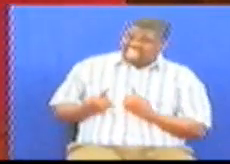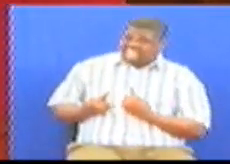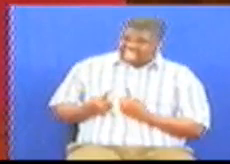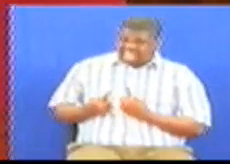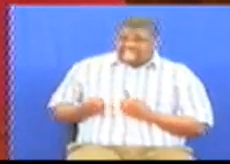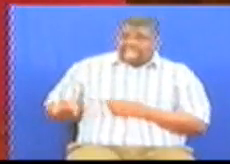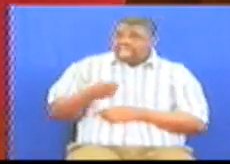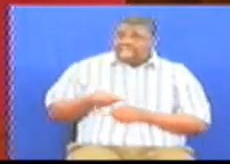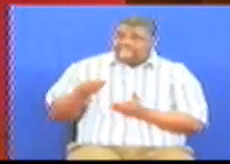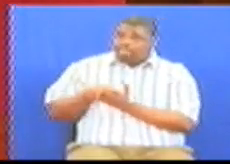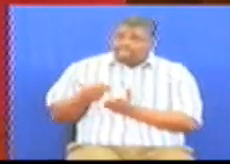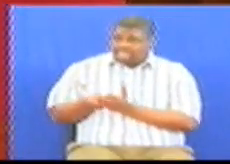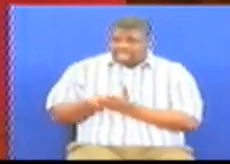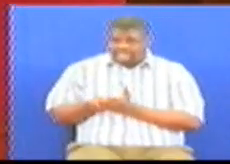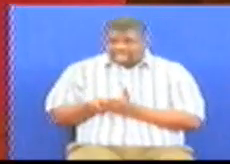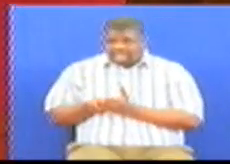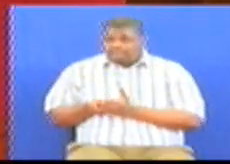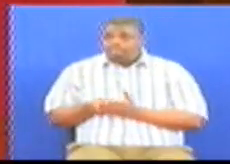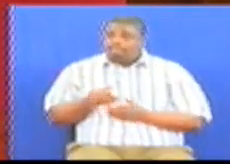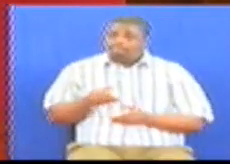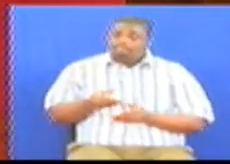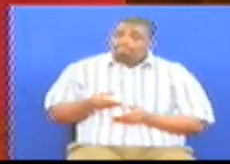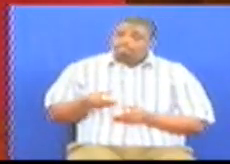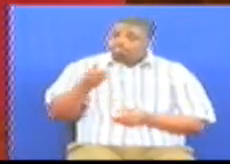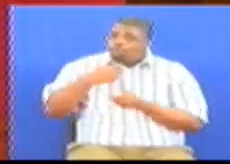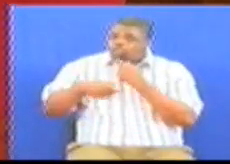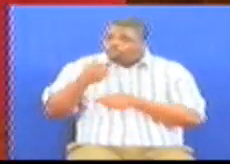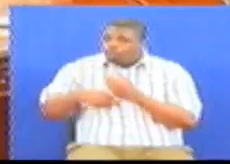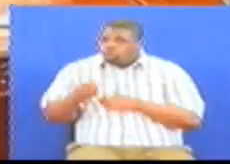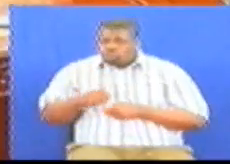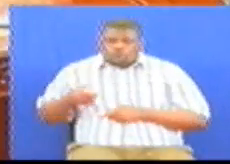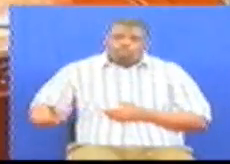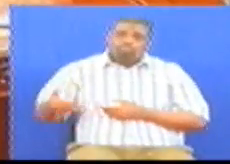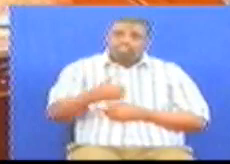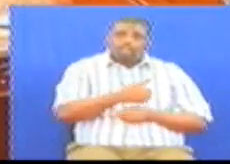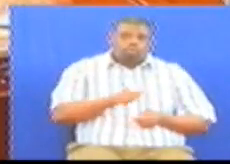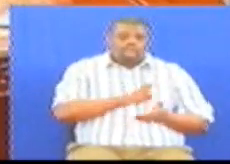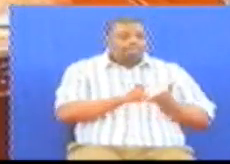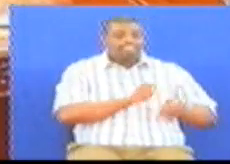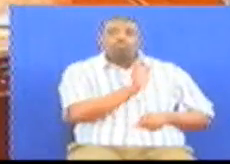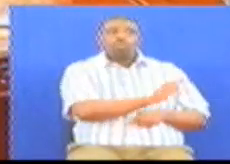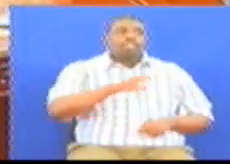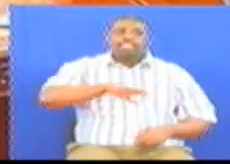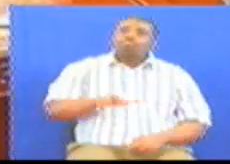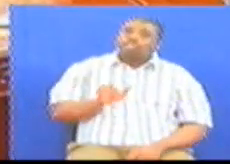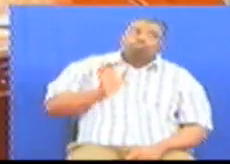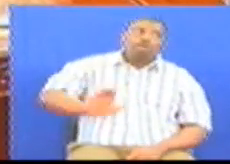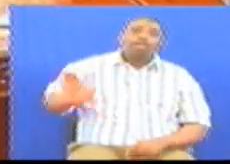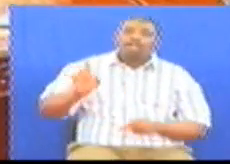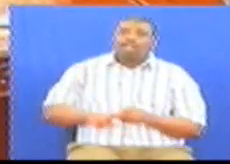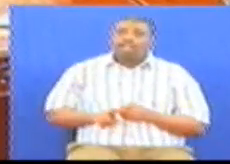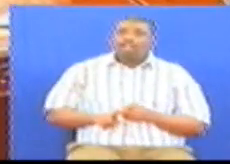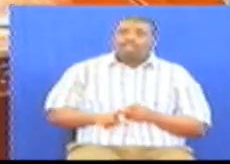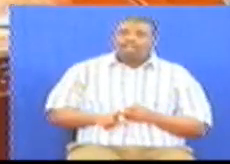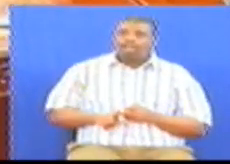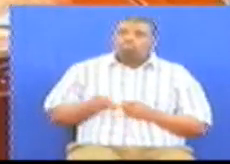pesa wakati marupurupu ya makusanyo ya halmashauri kule jimboni kwake, mkoani kwake ndio wapewe